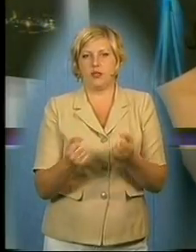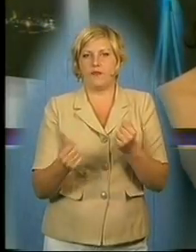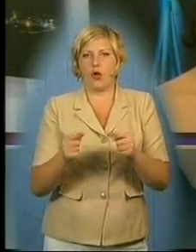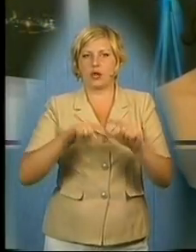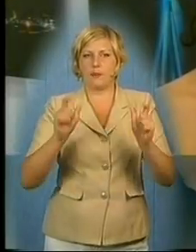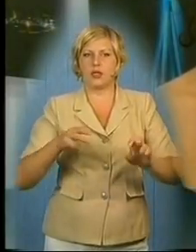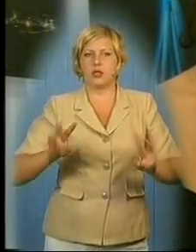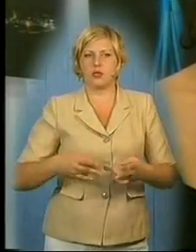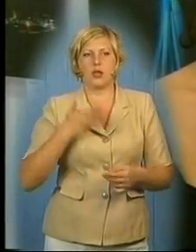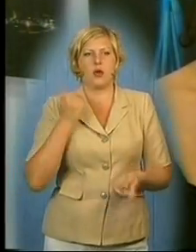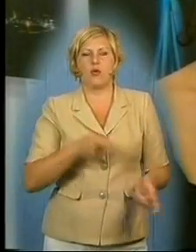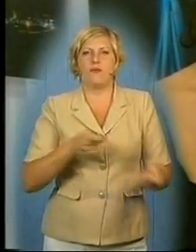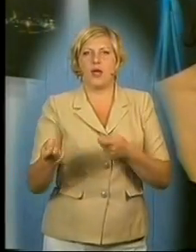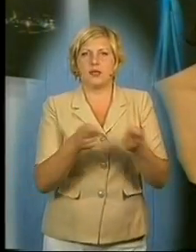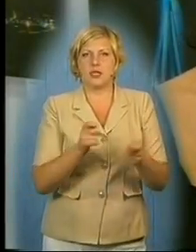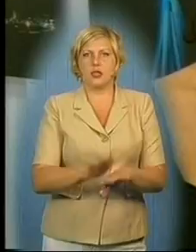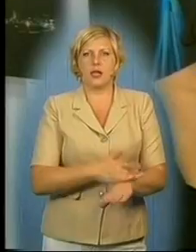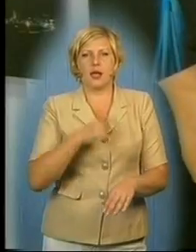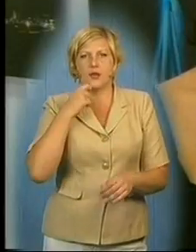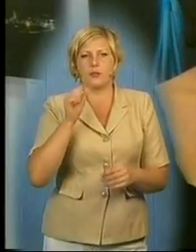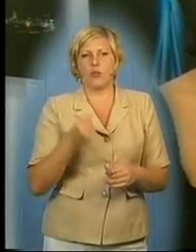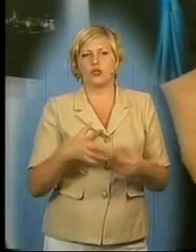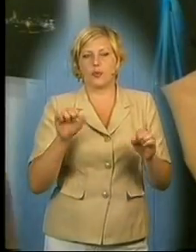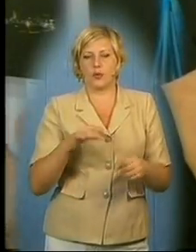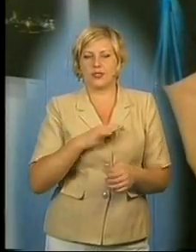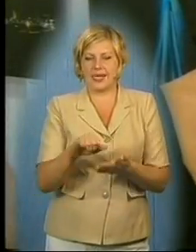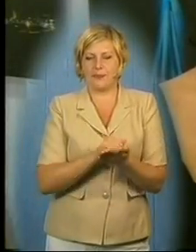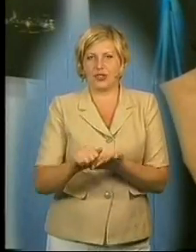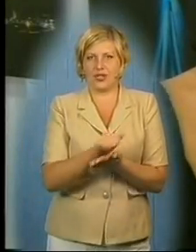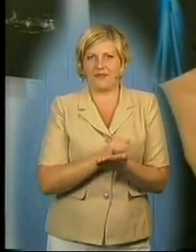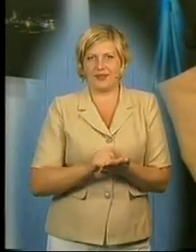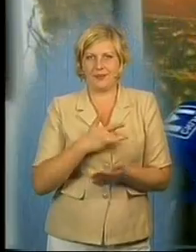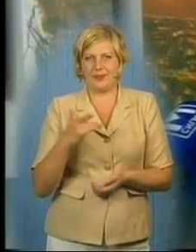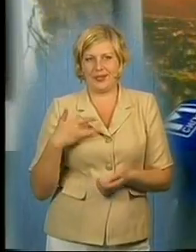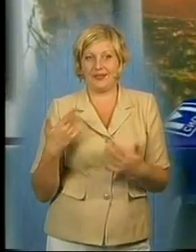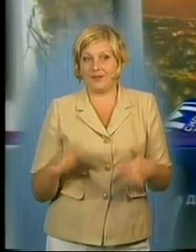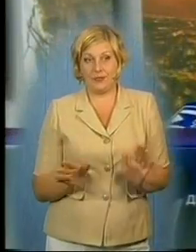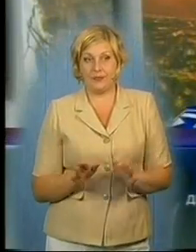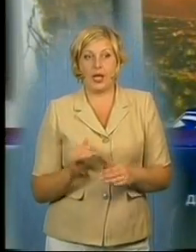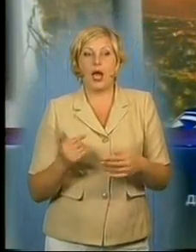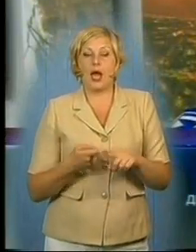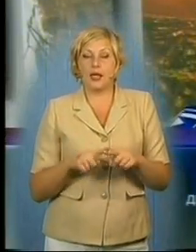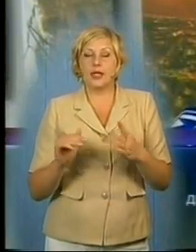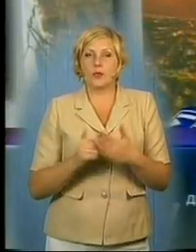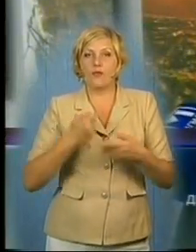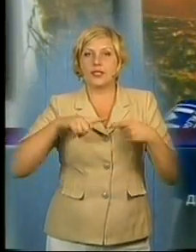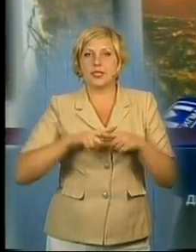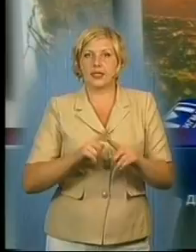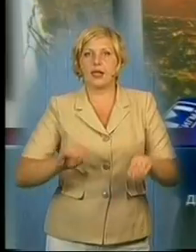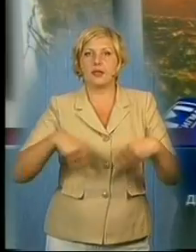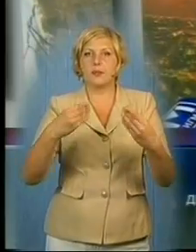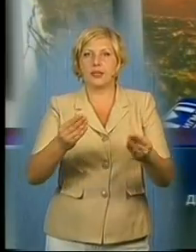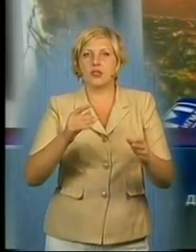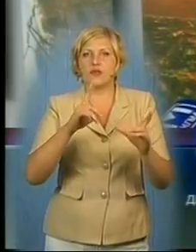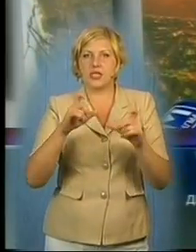рамки, ее легко перевозить. Она очень долговечная, можно протереть тряпочкой, чтобы если пыль села на ней. Это новые технологии подачи